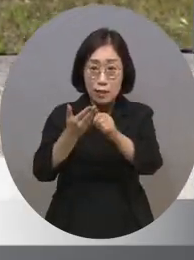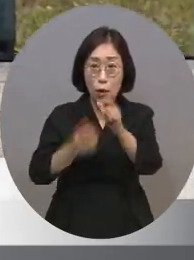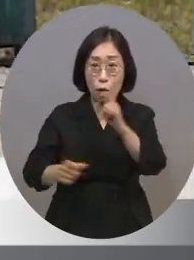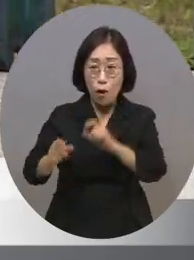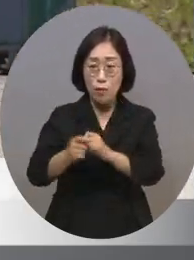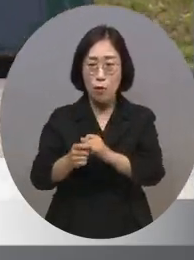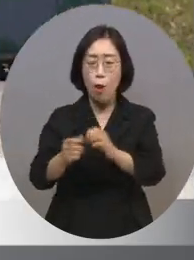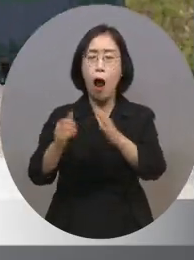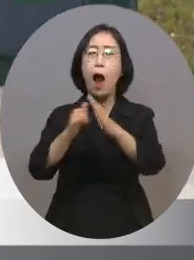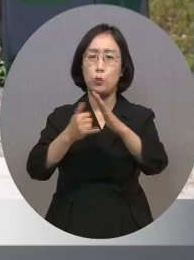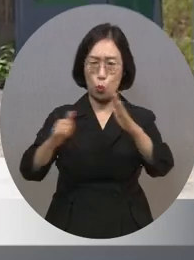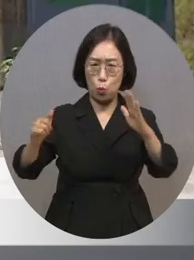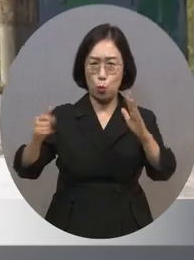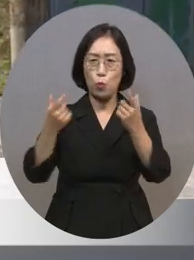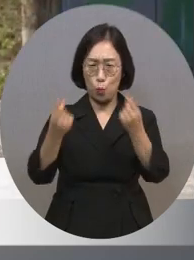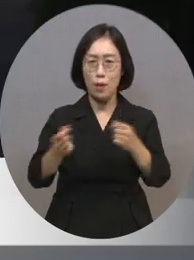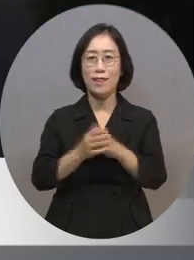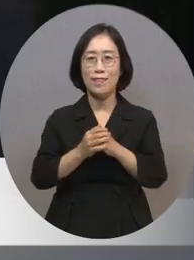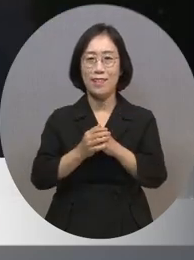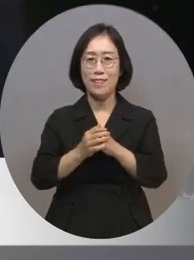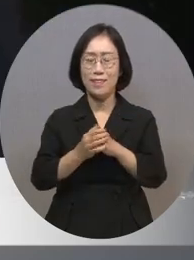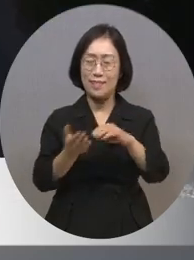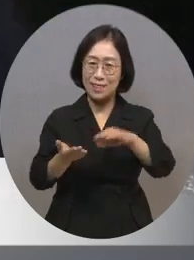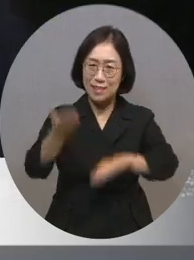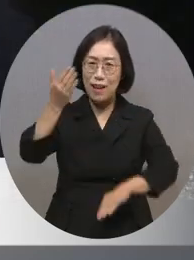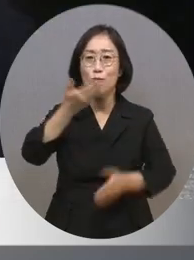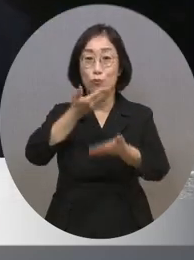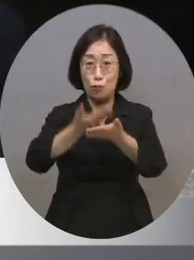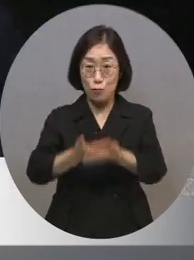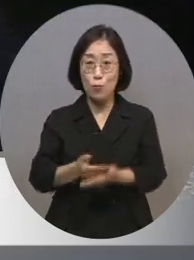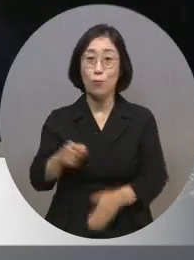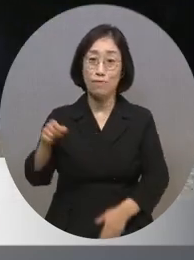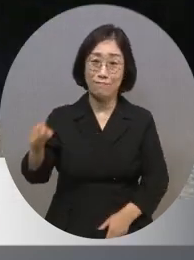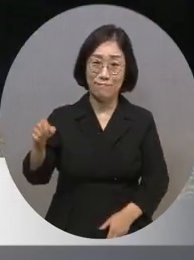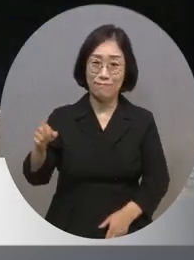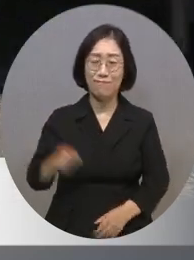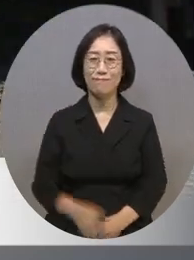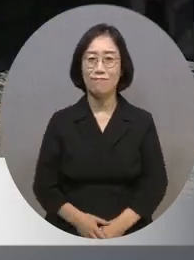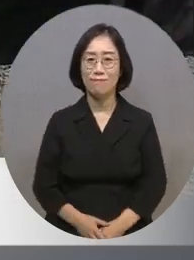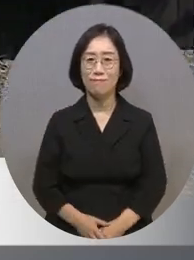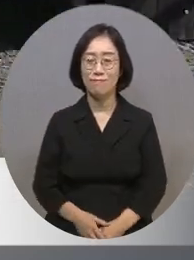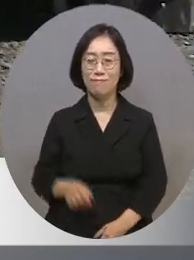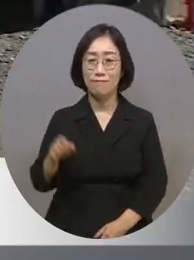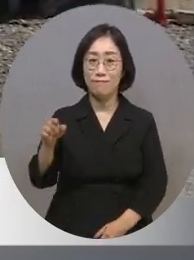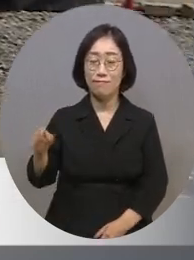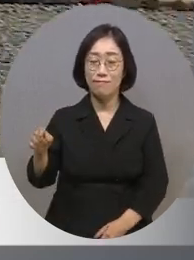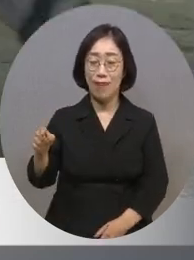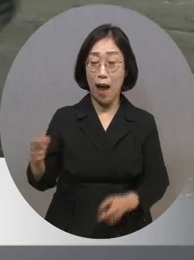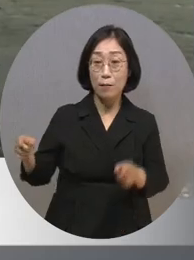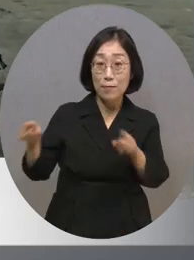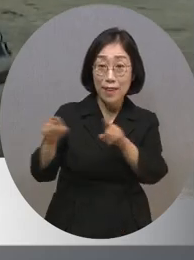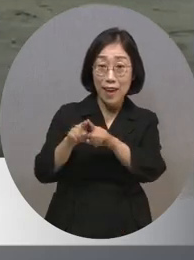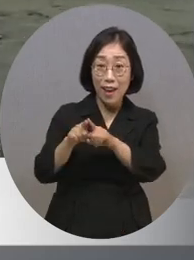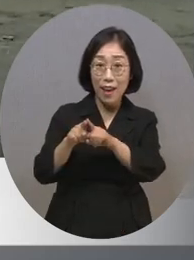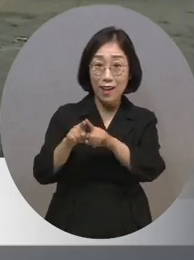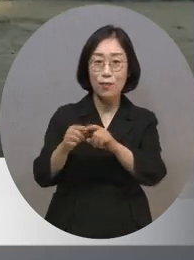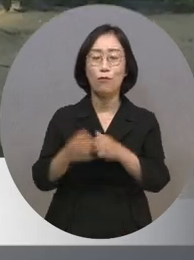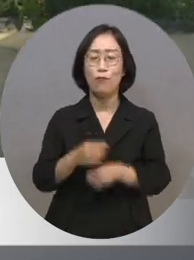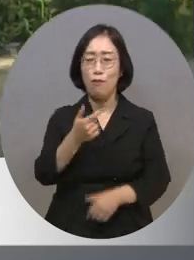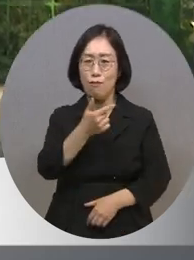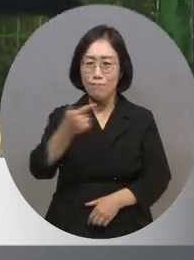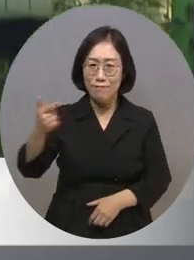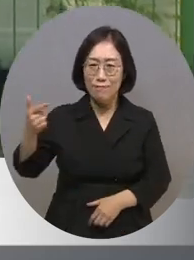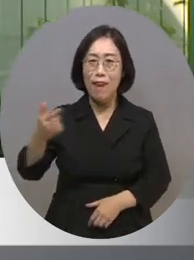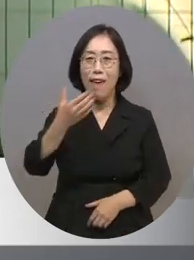가족 그 이상의 존재감이기 때문에 이 친구가 있어서 저는 굉장히